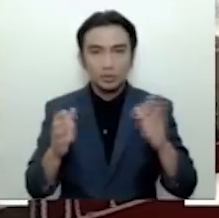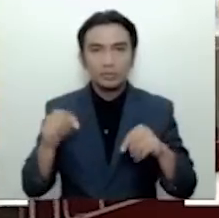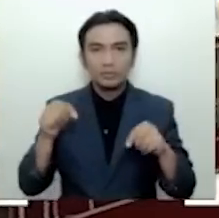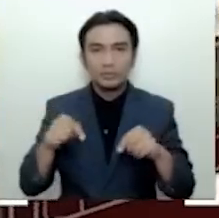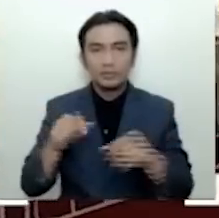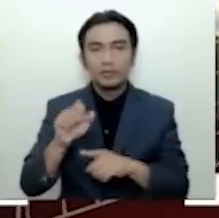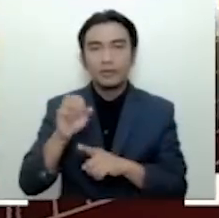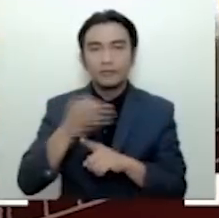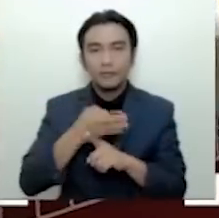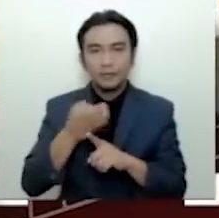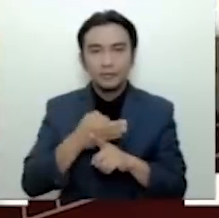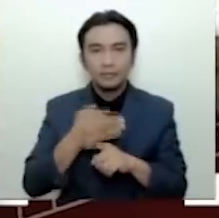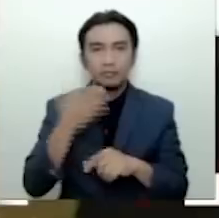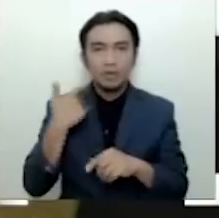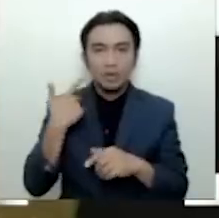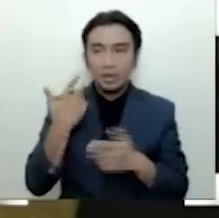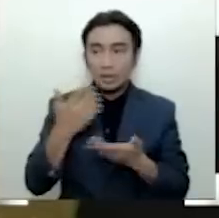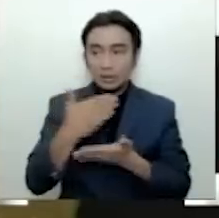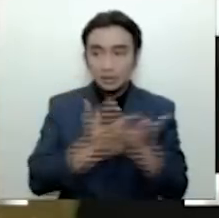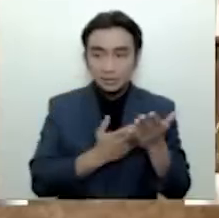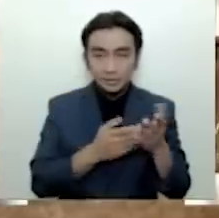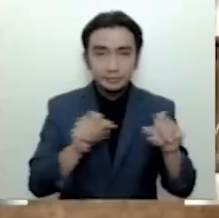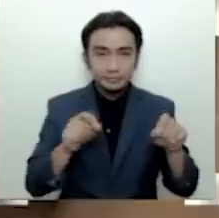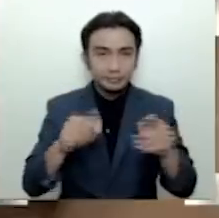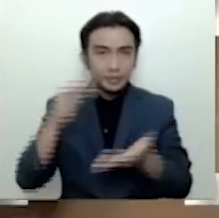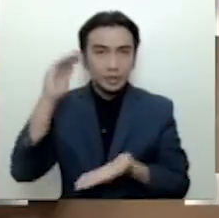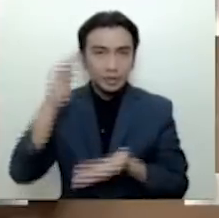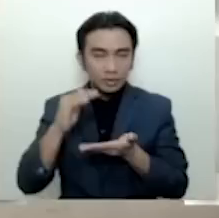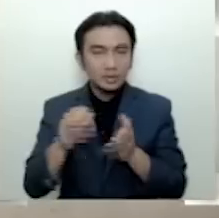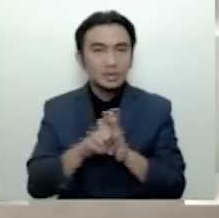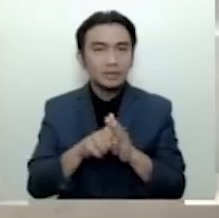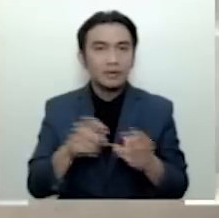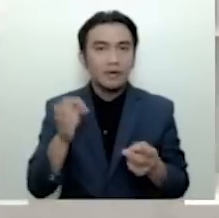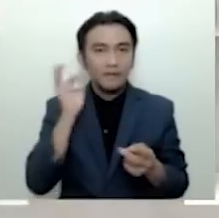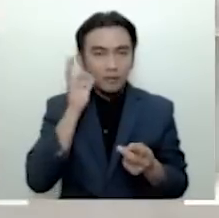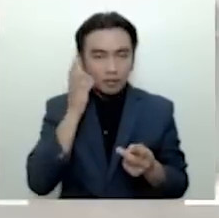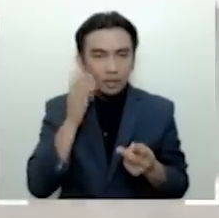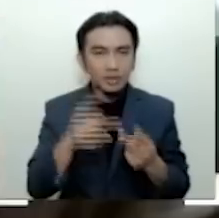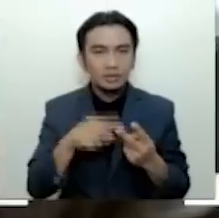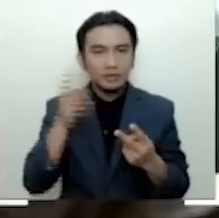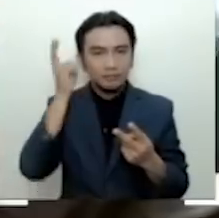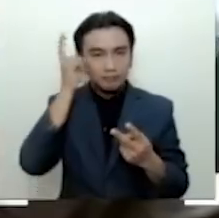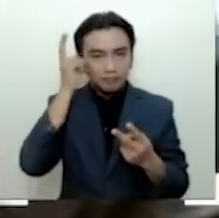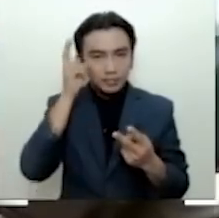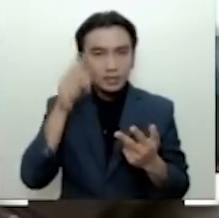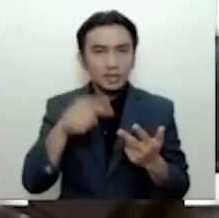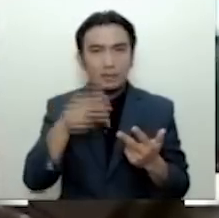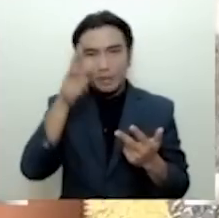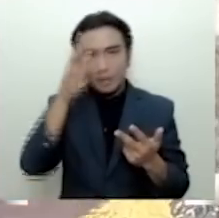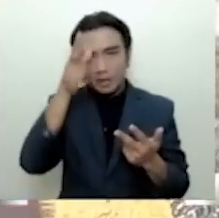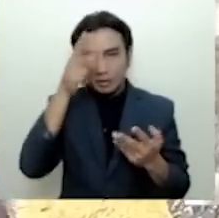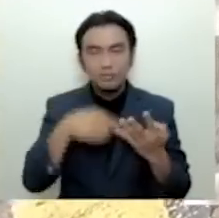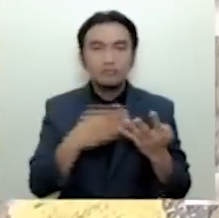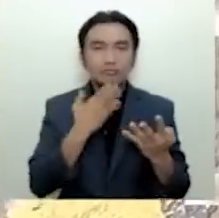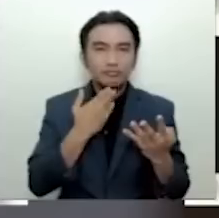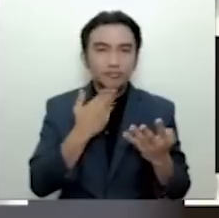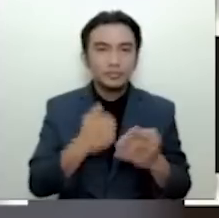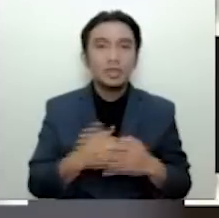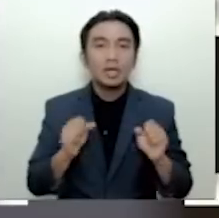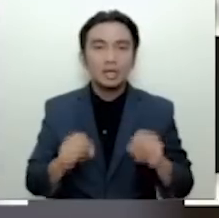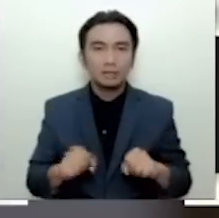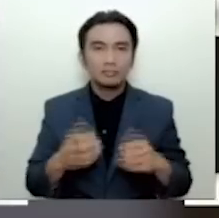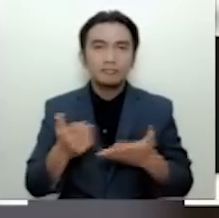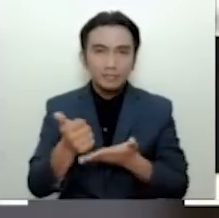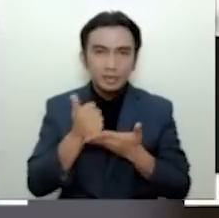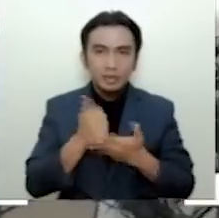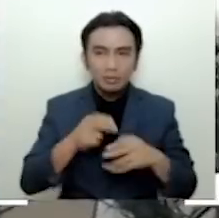raw kasi ang presyo ng ilang bilihin gaya ng mga prutas, gulay, manok at asukal. Nakatulong din ang mga oil price rollback pero para sa